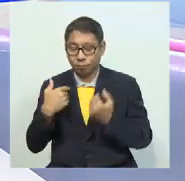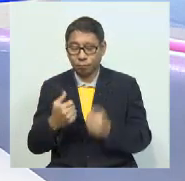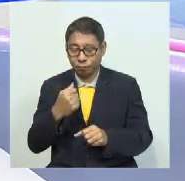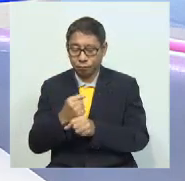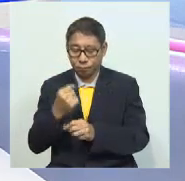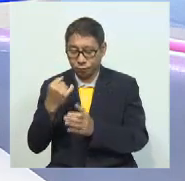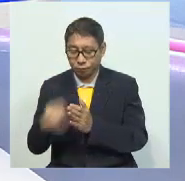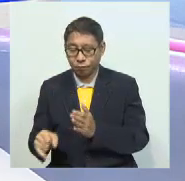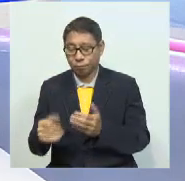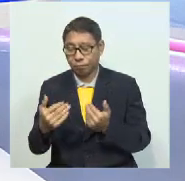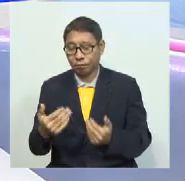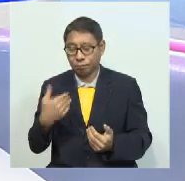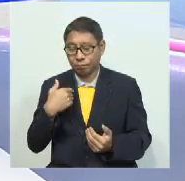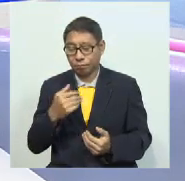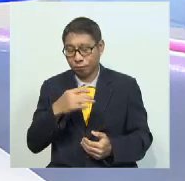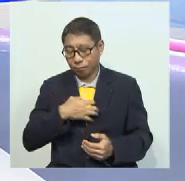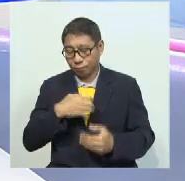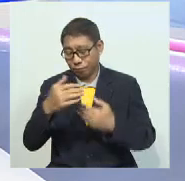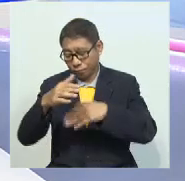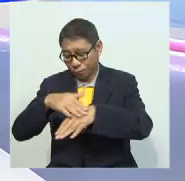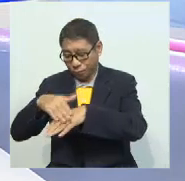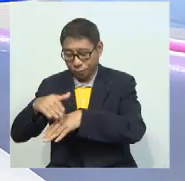เอาผิดอยู่ในขณะน ี ้ฝากไว้ด้วยต้อง